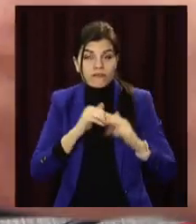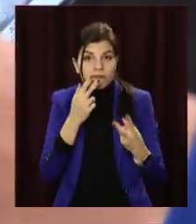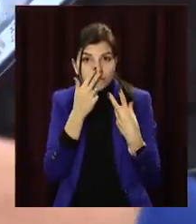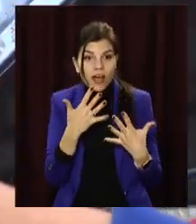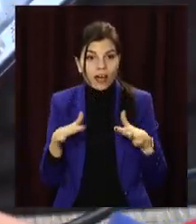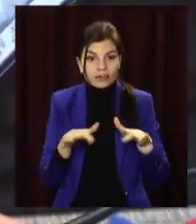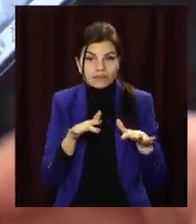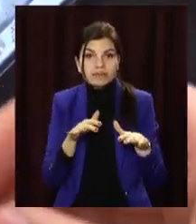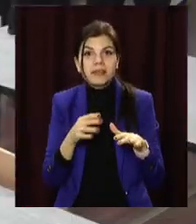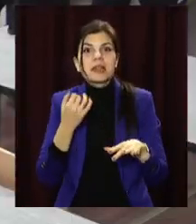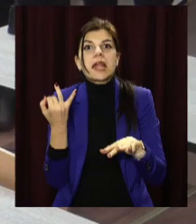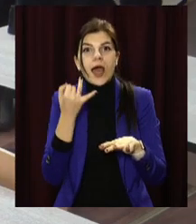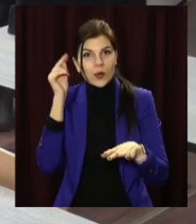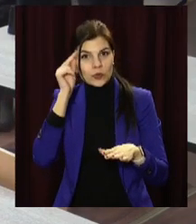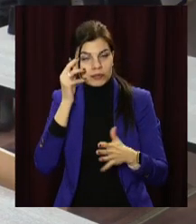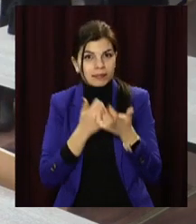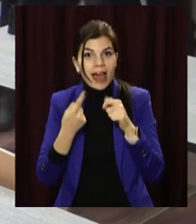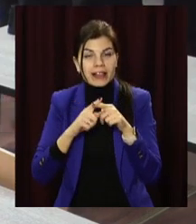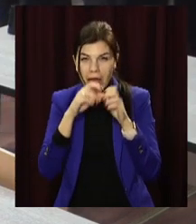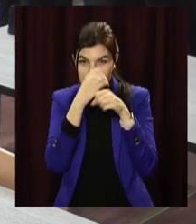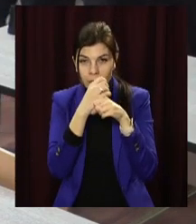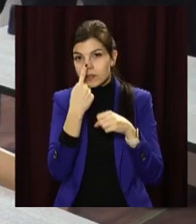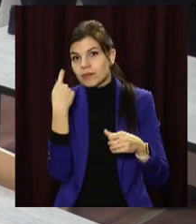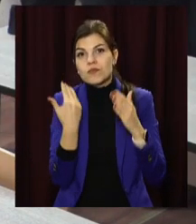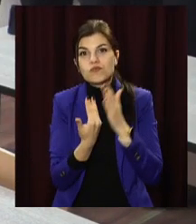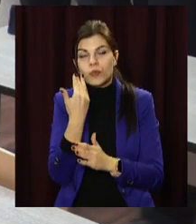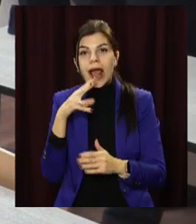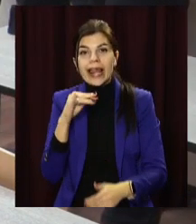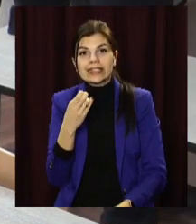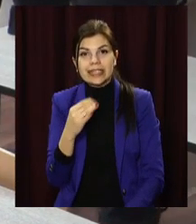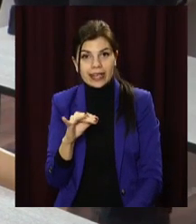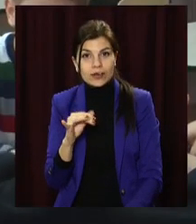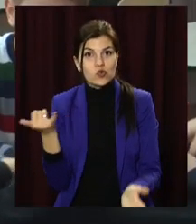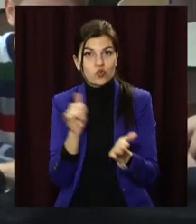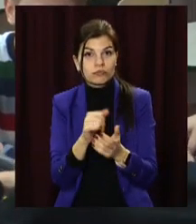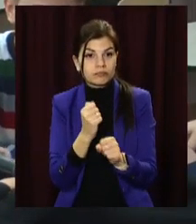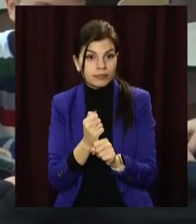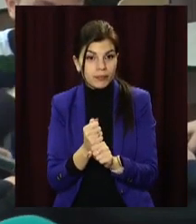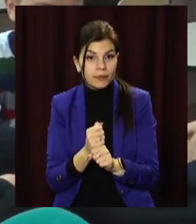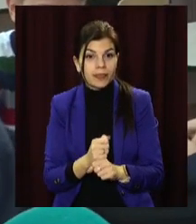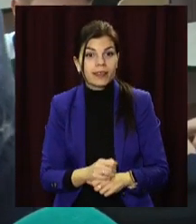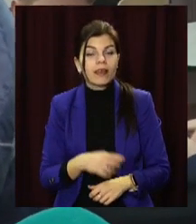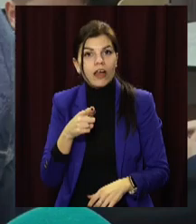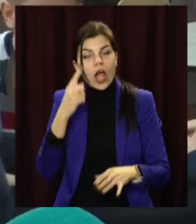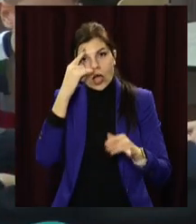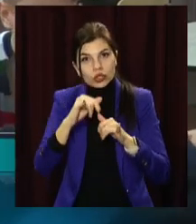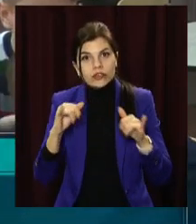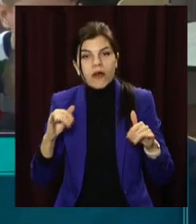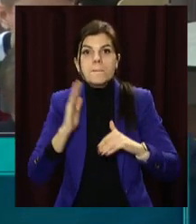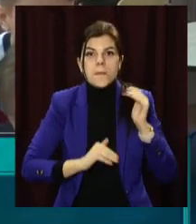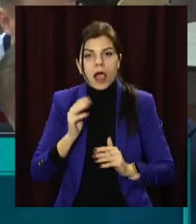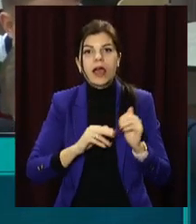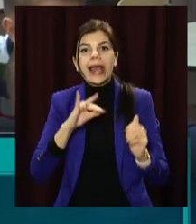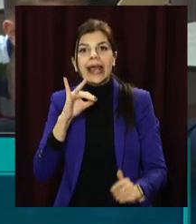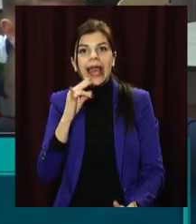лише частина STEM-лабораторії, яка з'явилася в технічному ліцеї Кам'янського. Розвиває їх інтелект, розвиває практичні